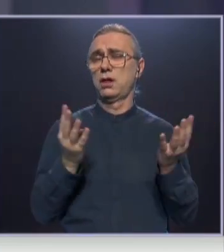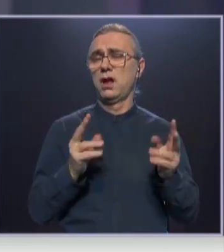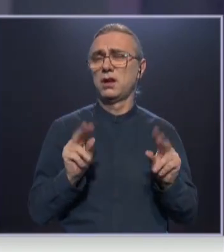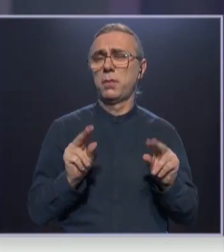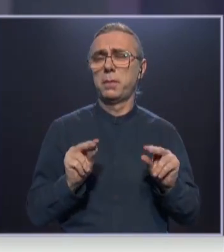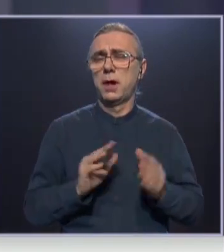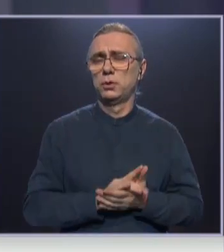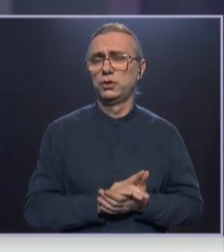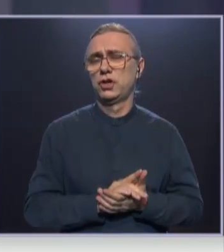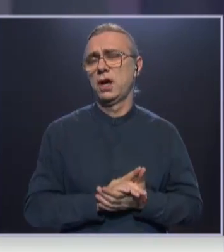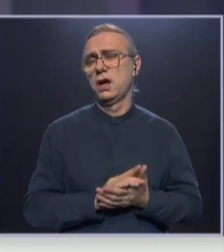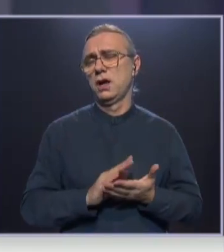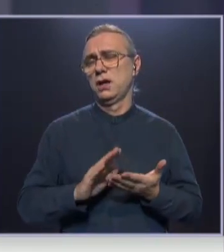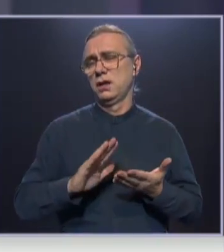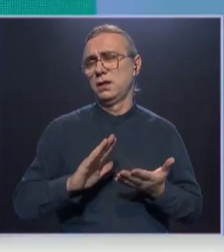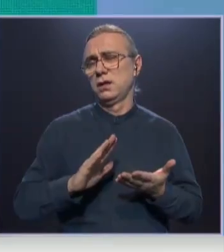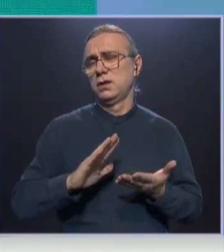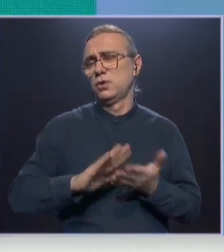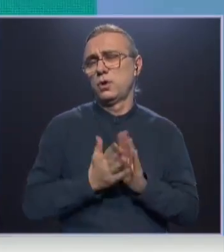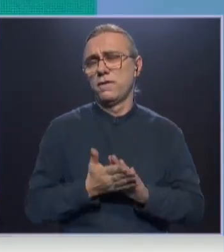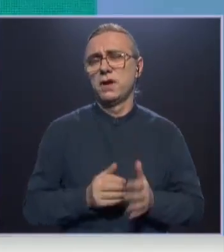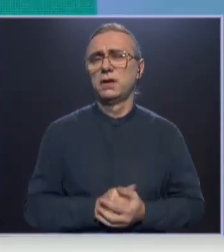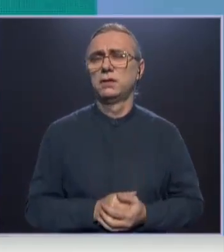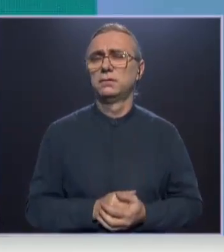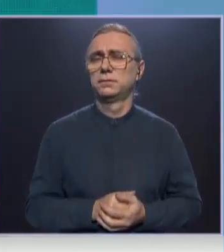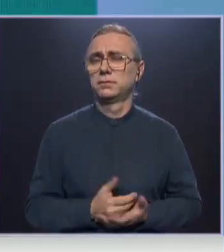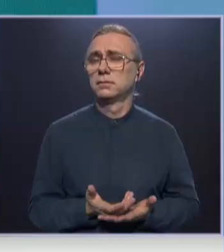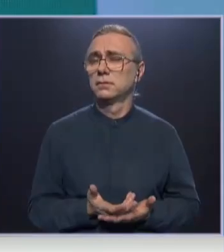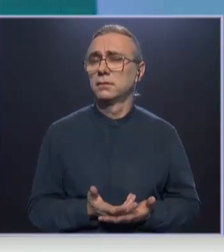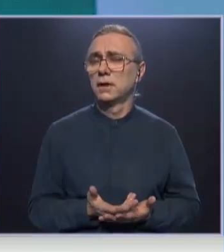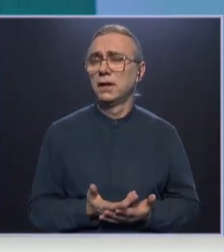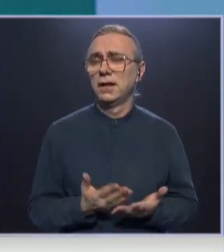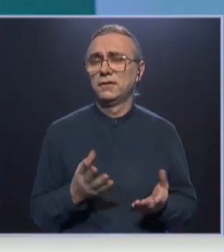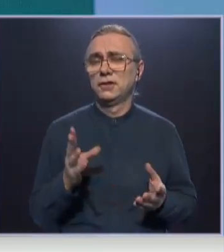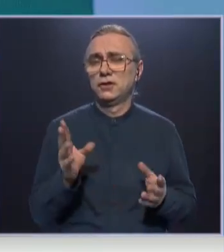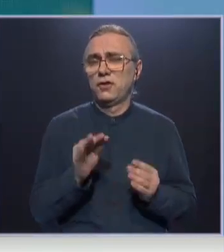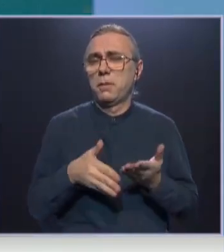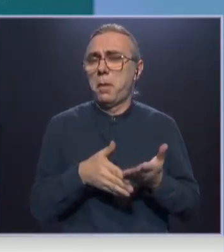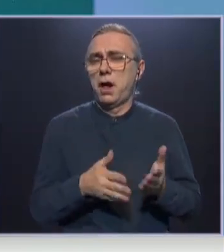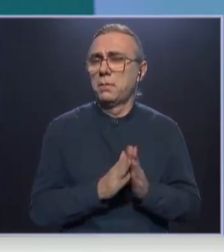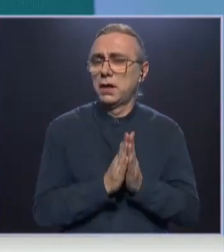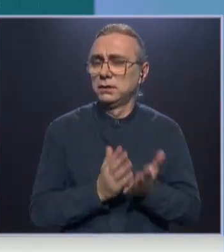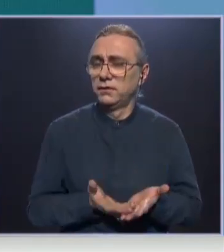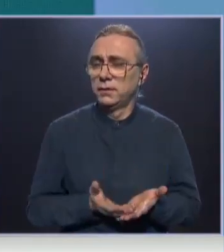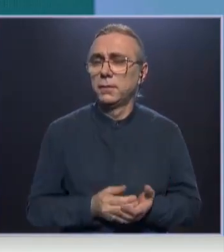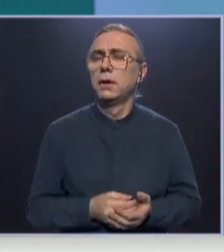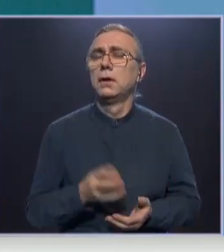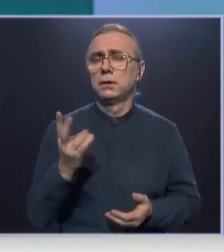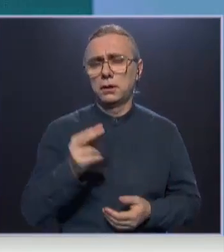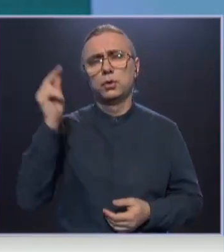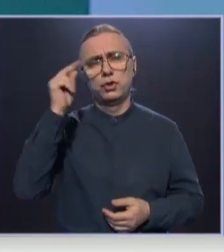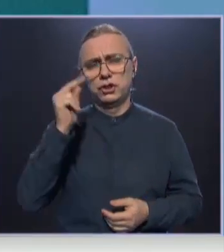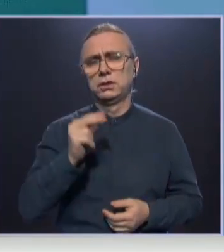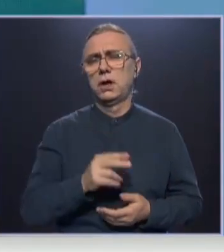сказать, содействующую молитве атмосфера. Поэтому надо учиться не обращать внимания на постороннее во